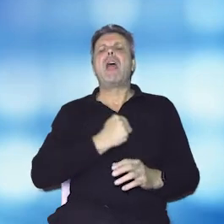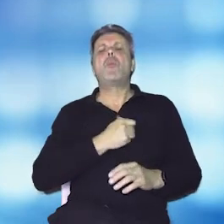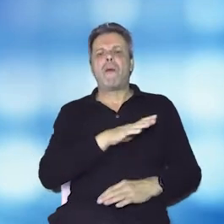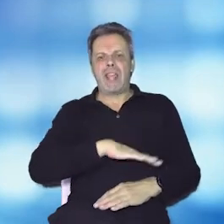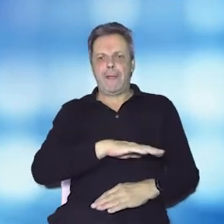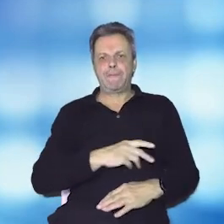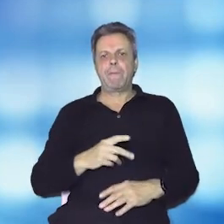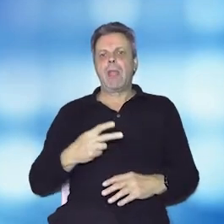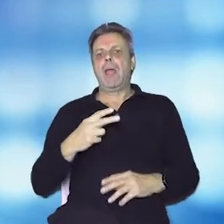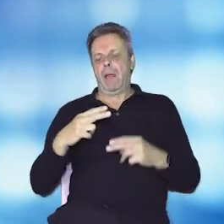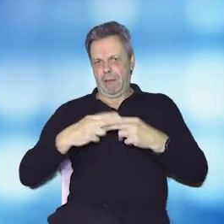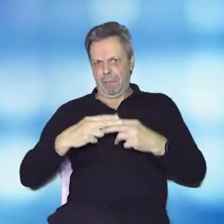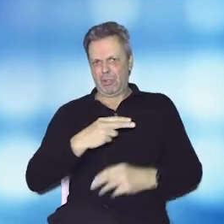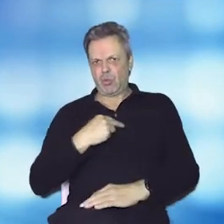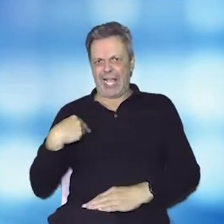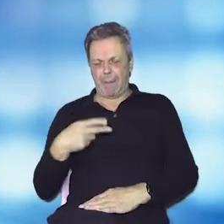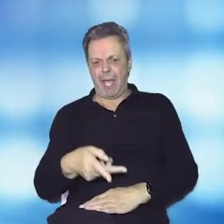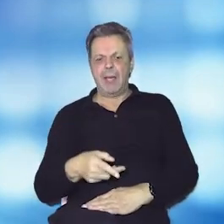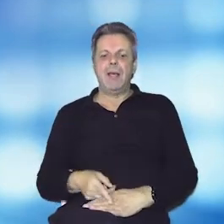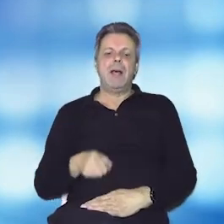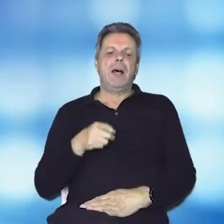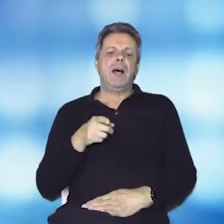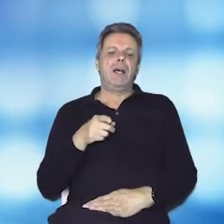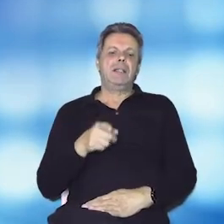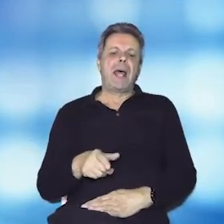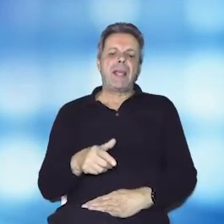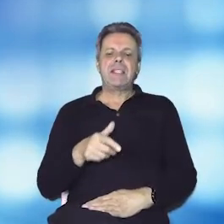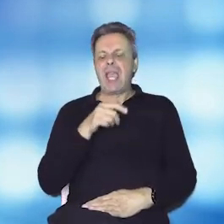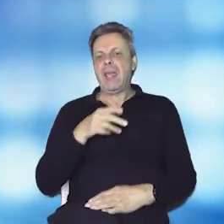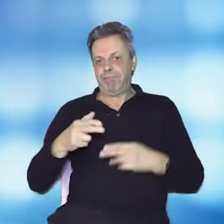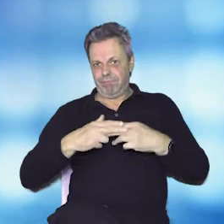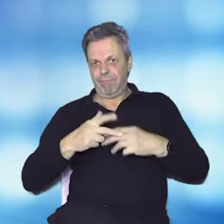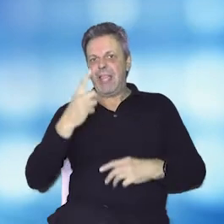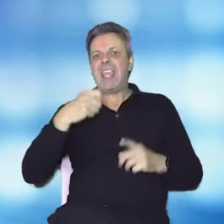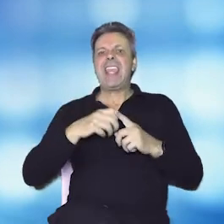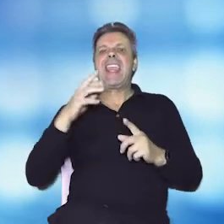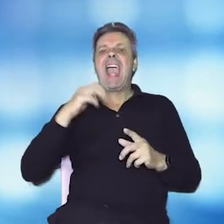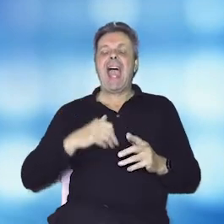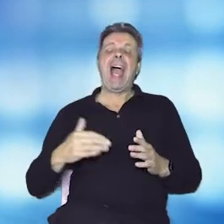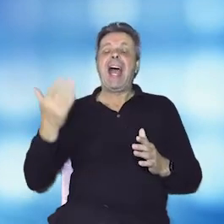Dubrovnika, Prevlaka kod Zagreba. Danas je tamo vrlo blizu se nalazi IKEA. Ali je